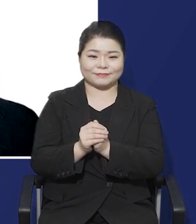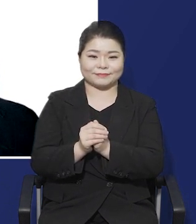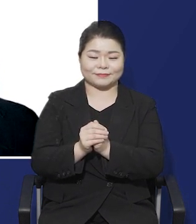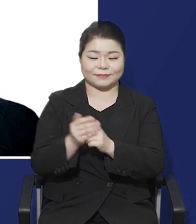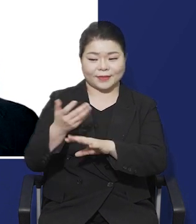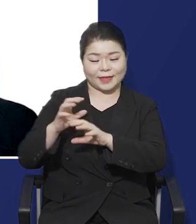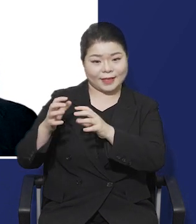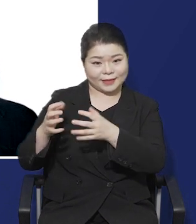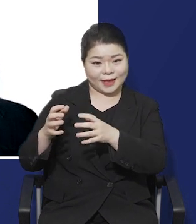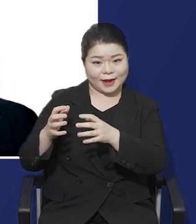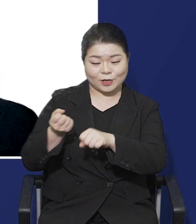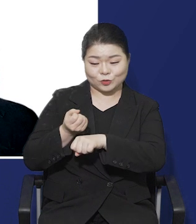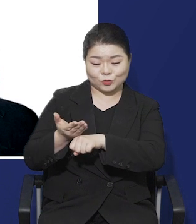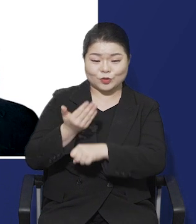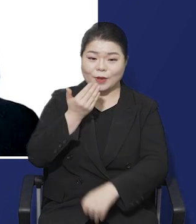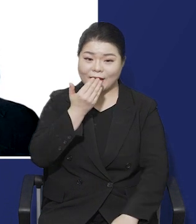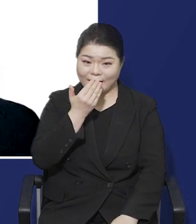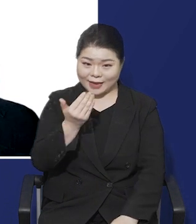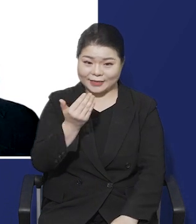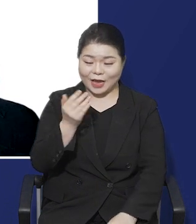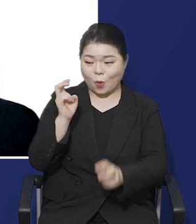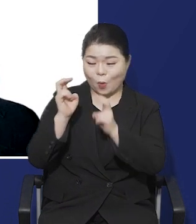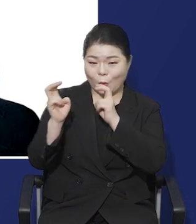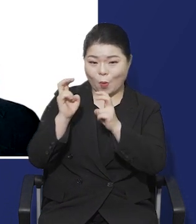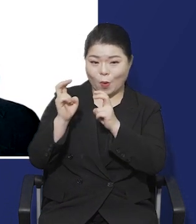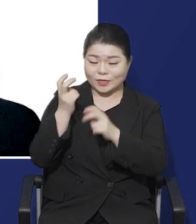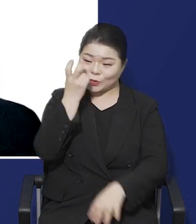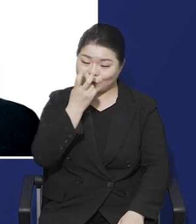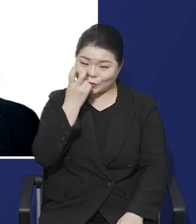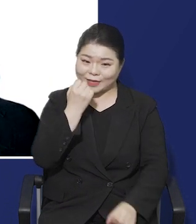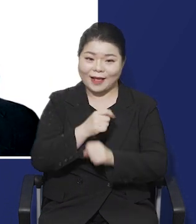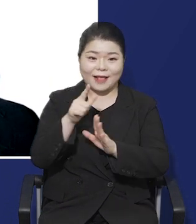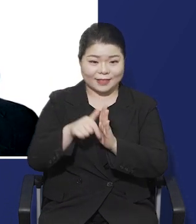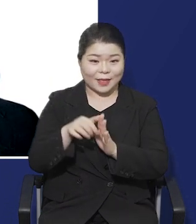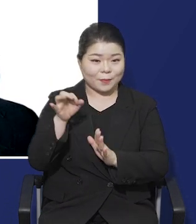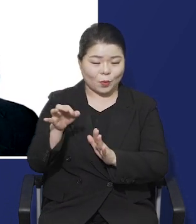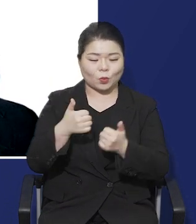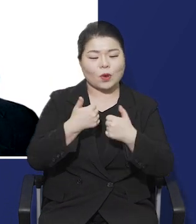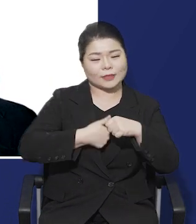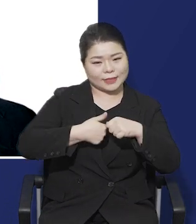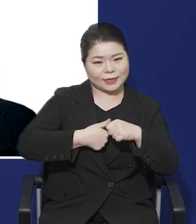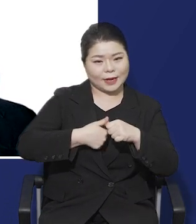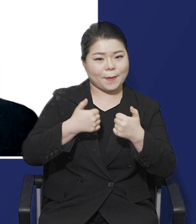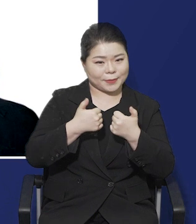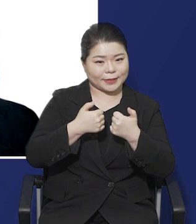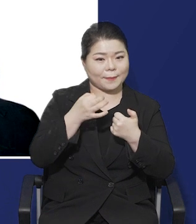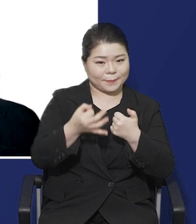우리가 해외에 이제 그 수출을 할 수 있는 업체를 조사한다든지 컨설팅 한다든지 그런